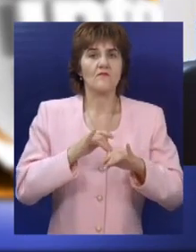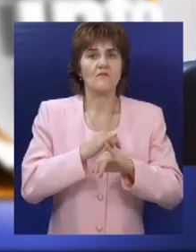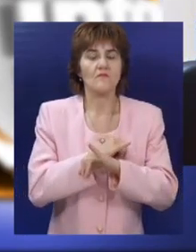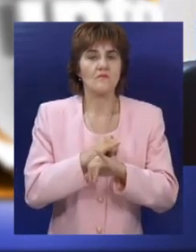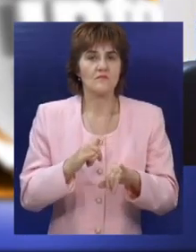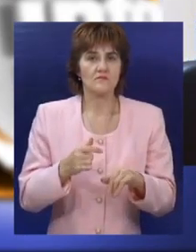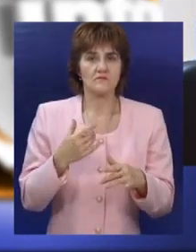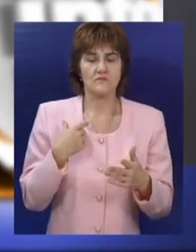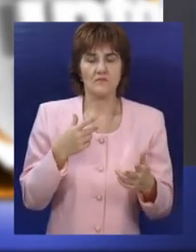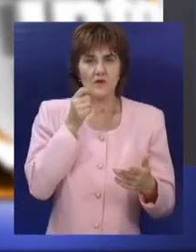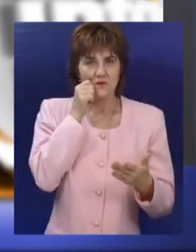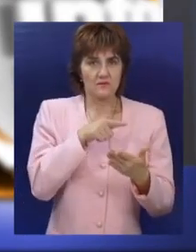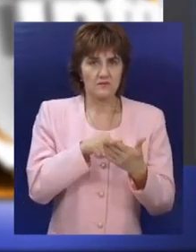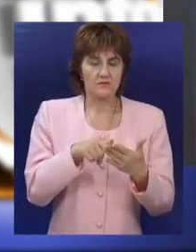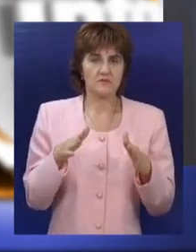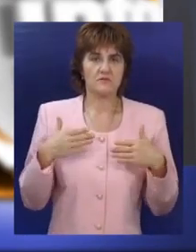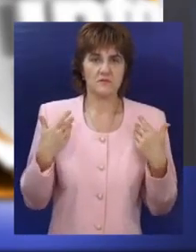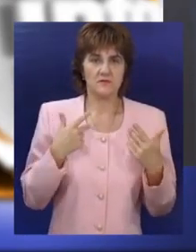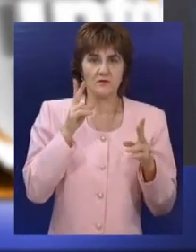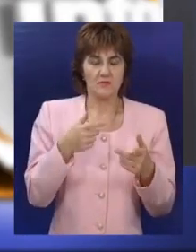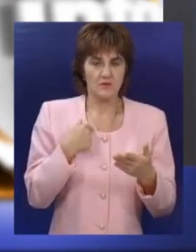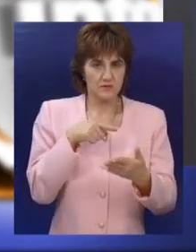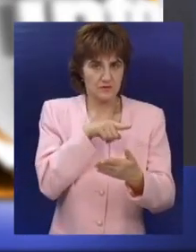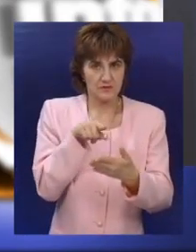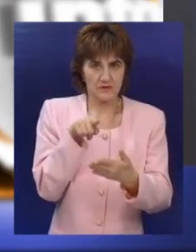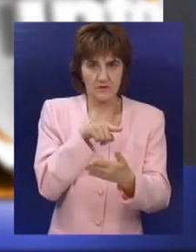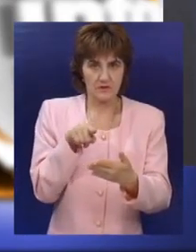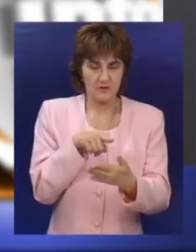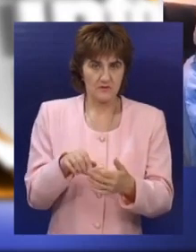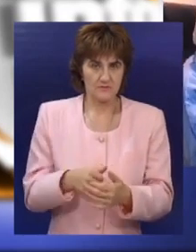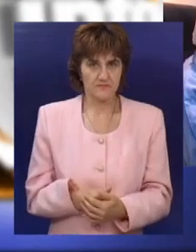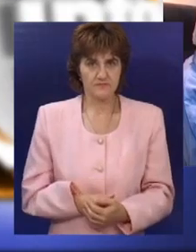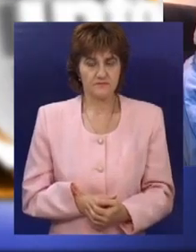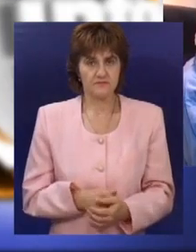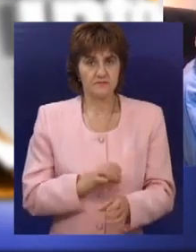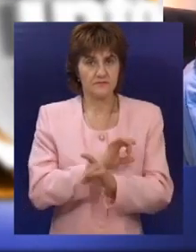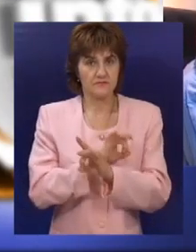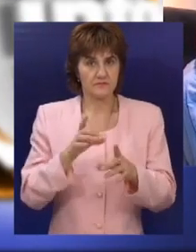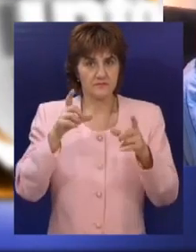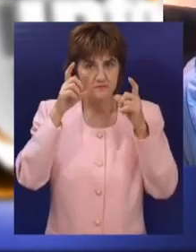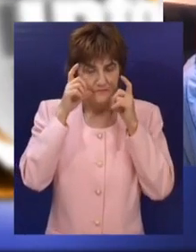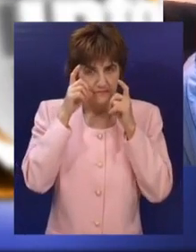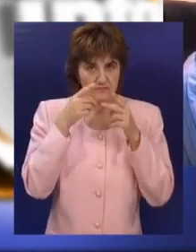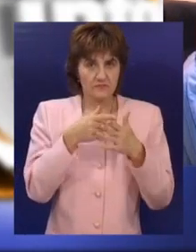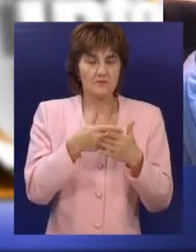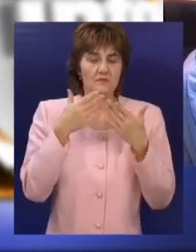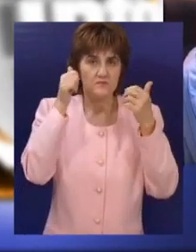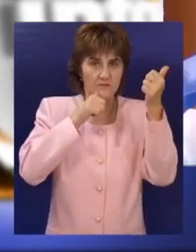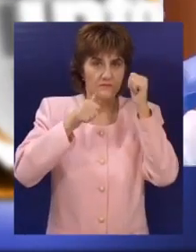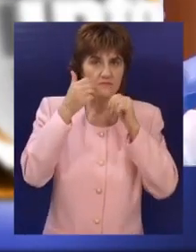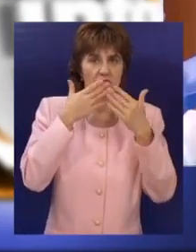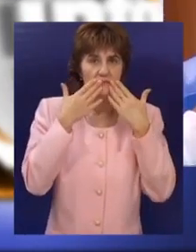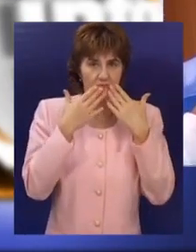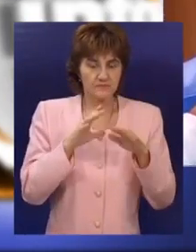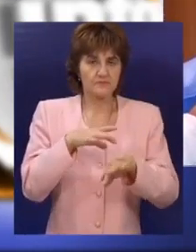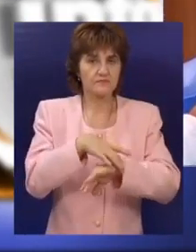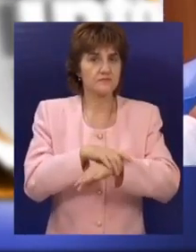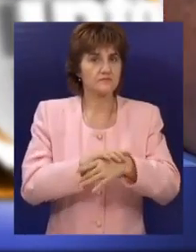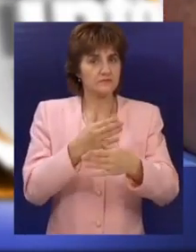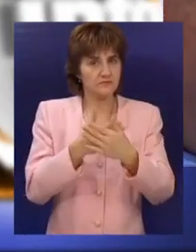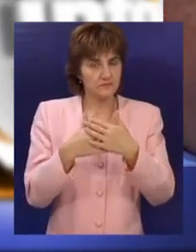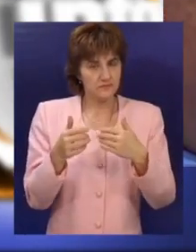napredak i uspeo da pročita neka slova koje je pre intervencije mogao da vidi samo sa naočarima. Konačan ishod, operacija uspela,